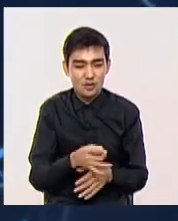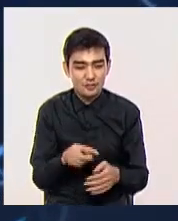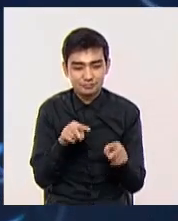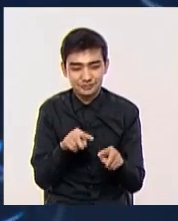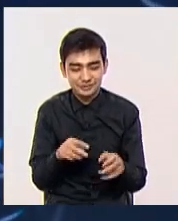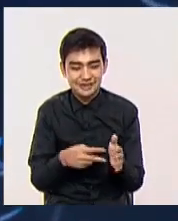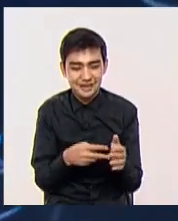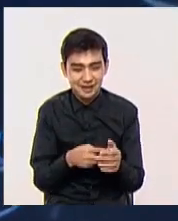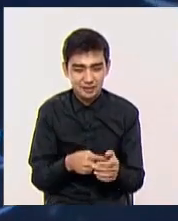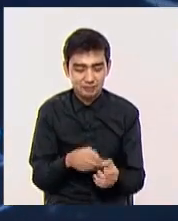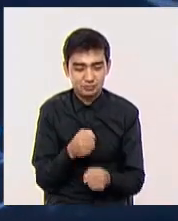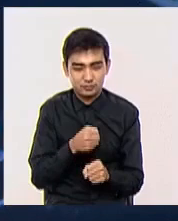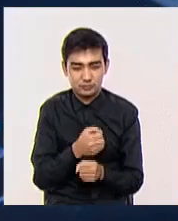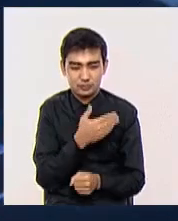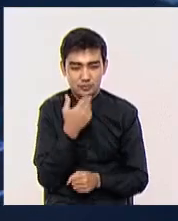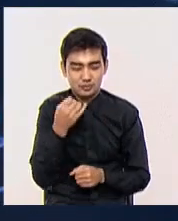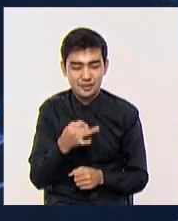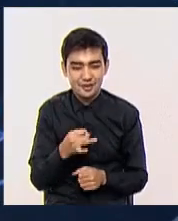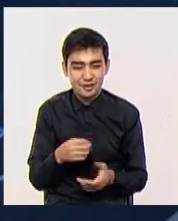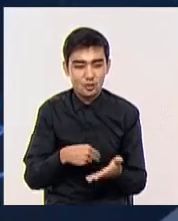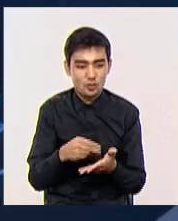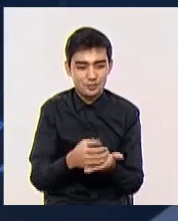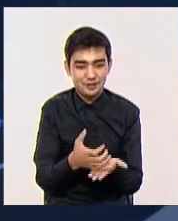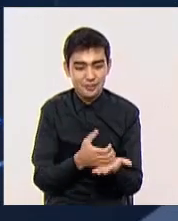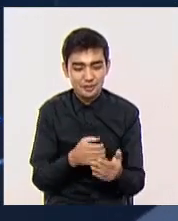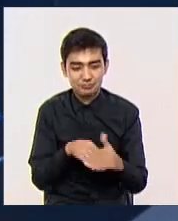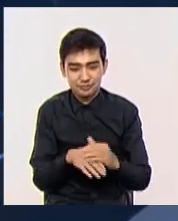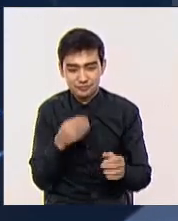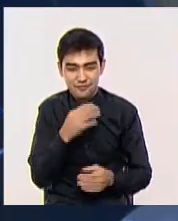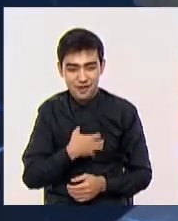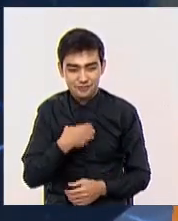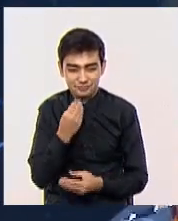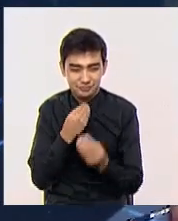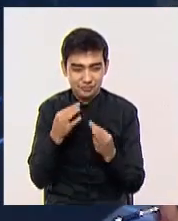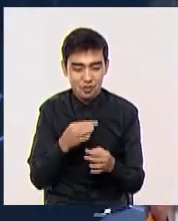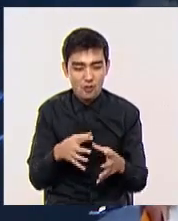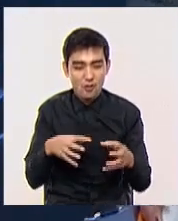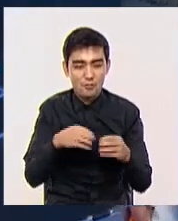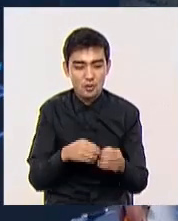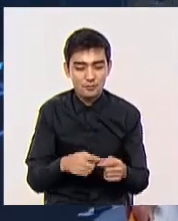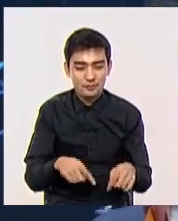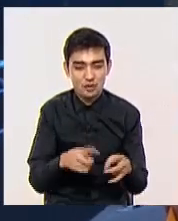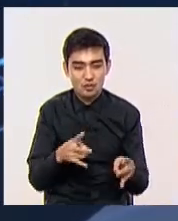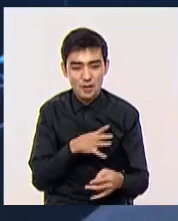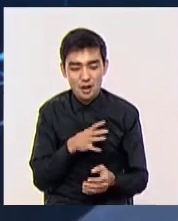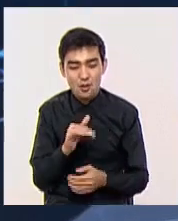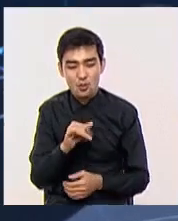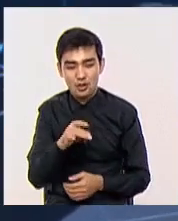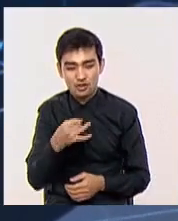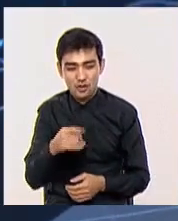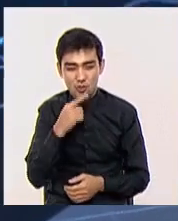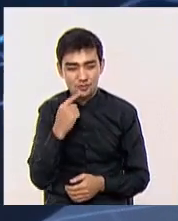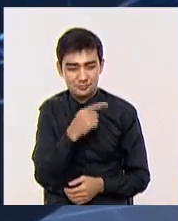по сдерживанию цен. СПК не закупают социально значимый продукт в необходимом объеме, а не урожай картофеля в